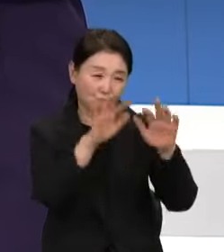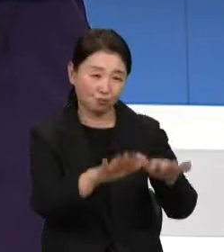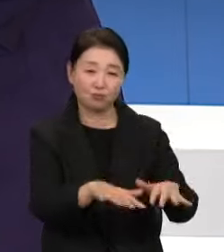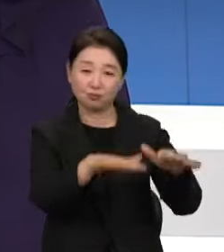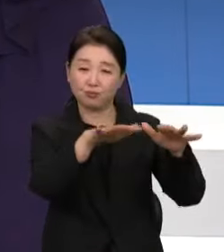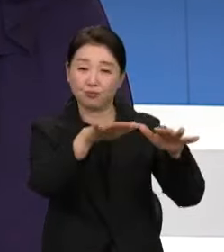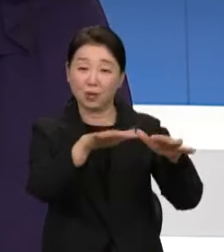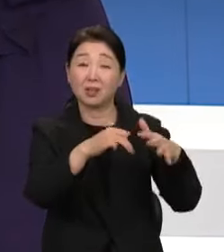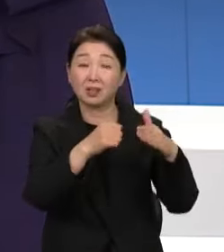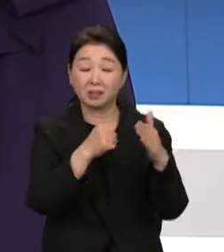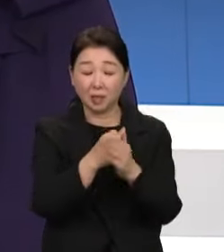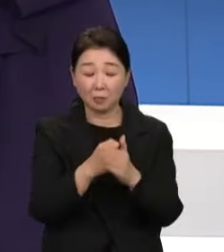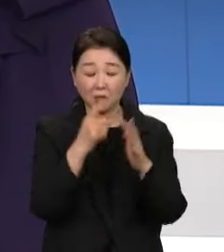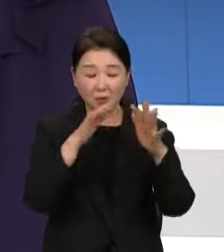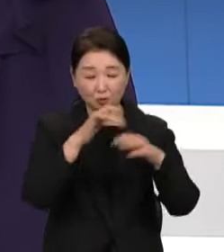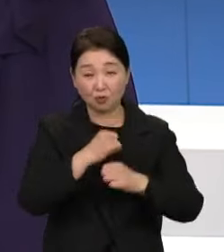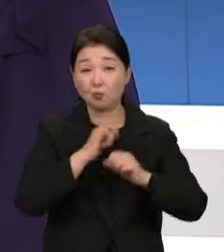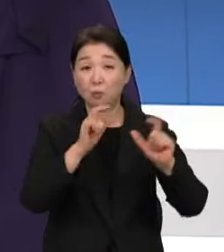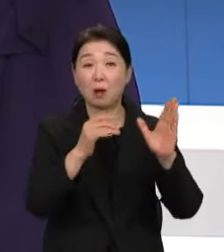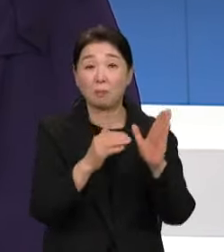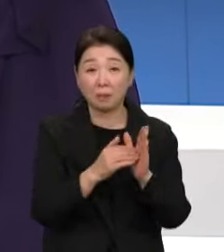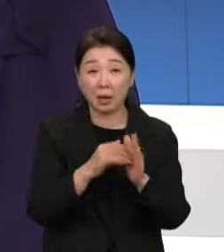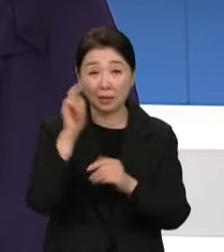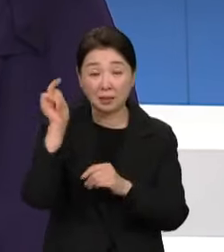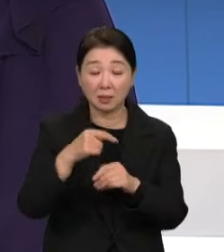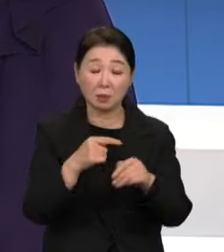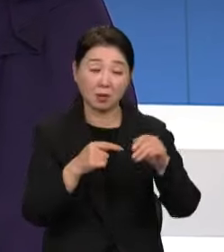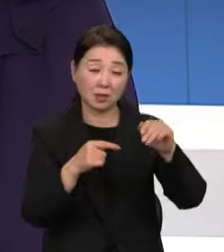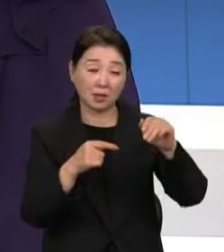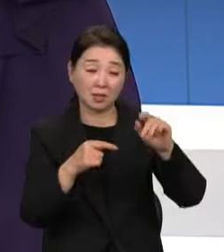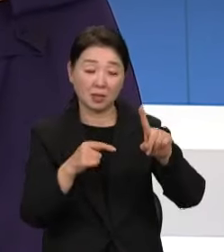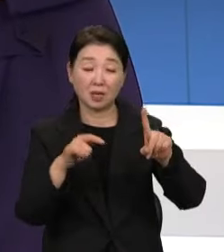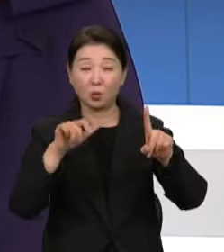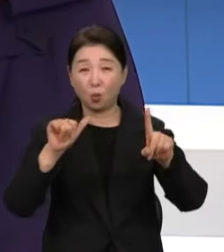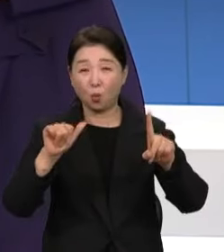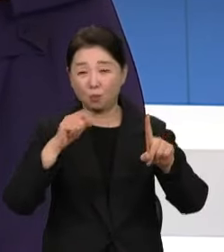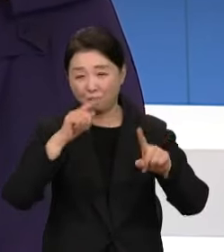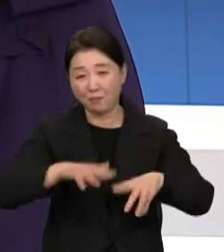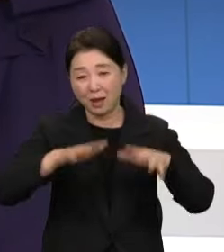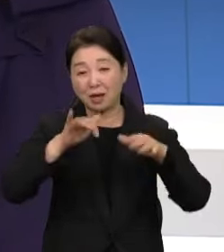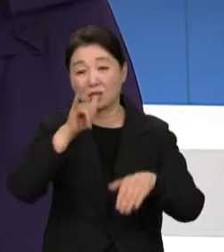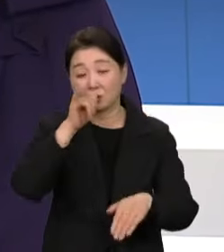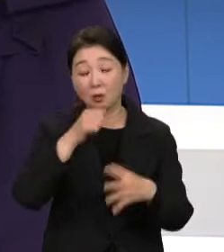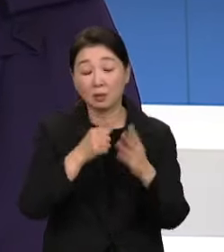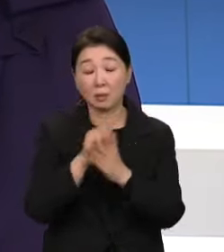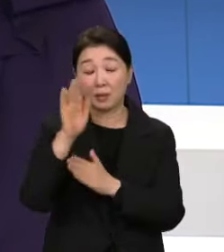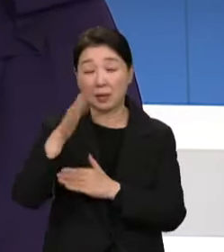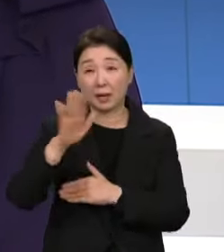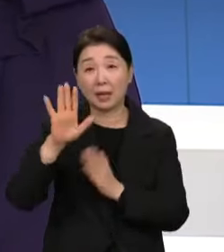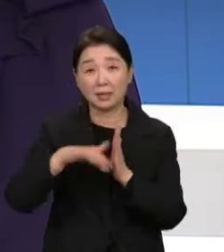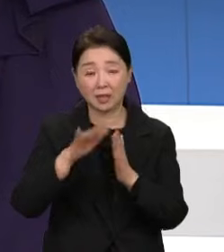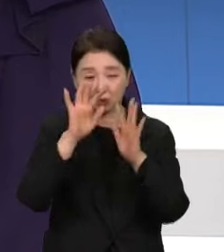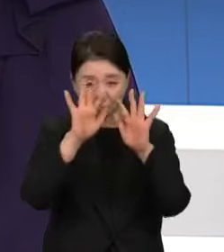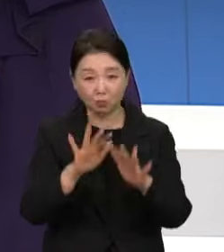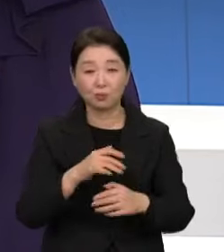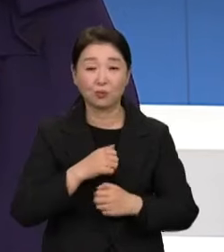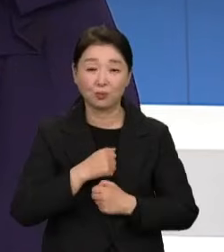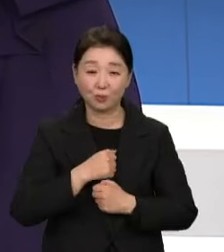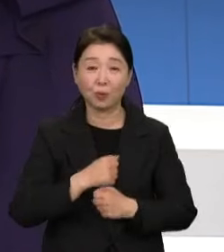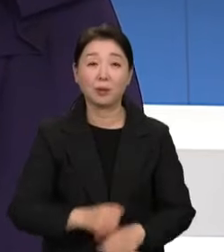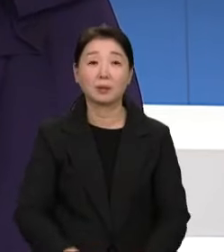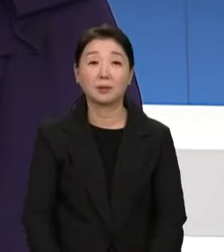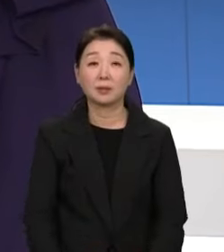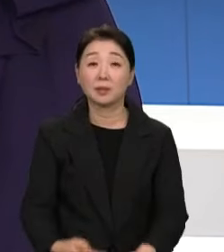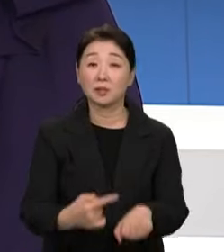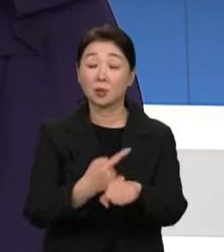대설특보도 내려졌는데요. 새벽까지 1에서 5cm의 눈이 더 이어지는 만큼 내일 출근길도 눈길 조심하셔야겠습니다.